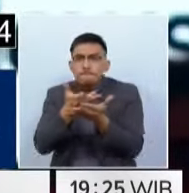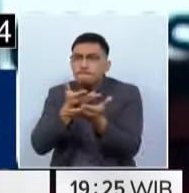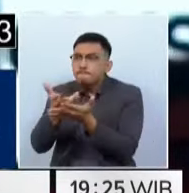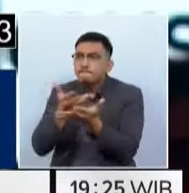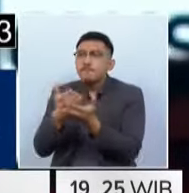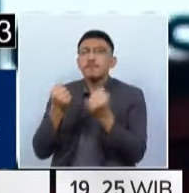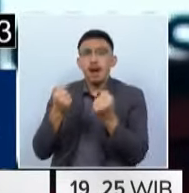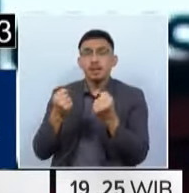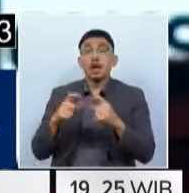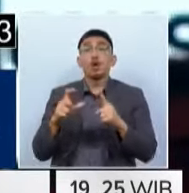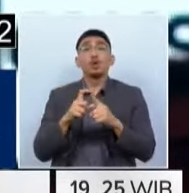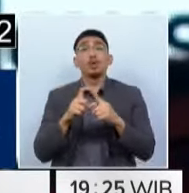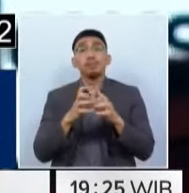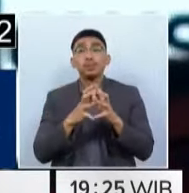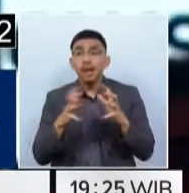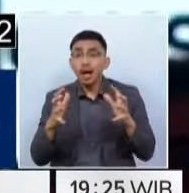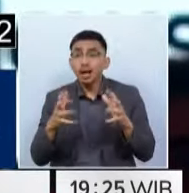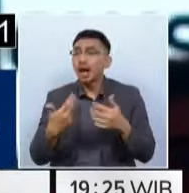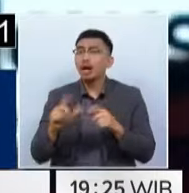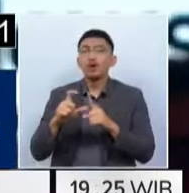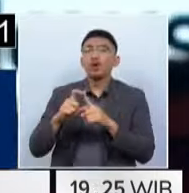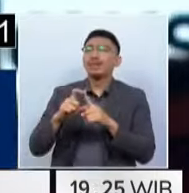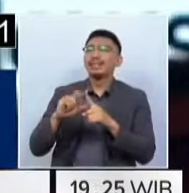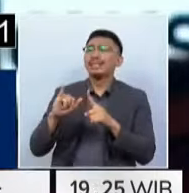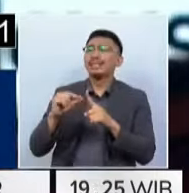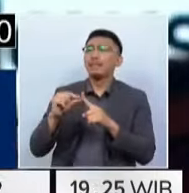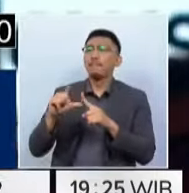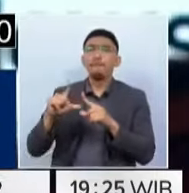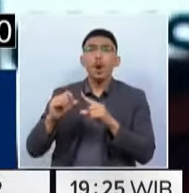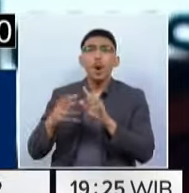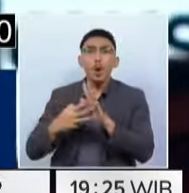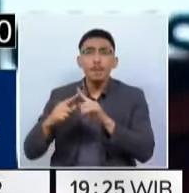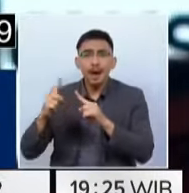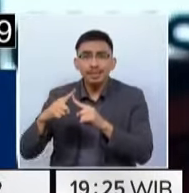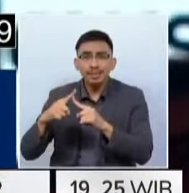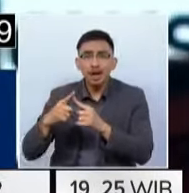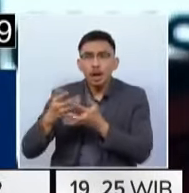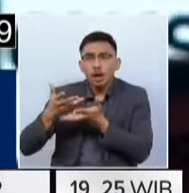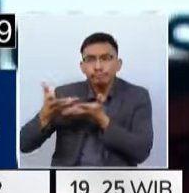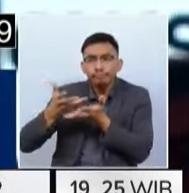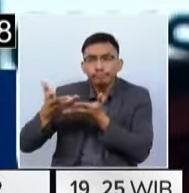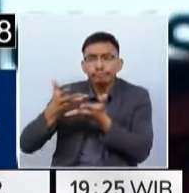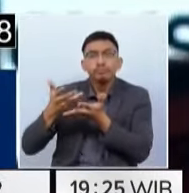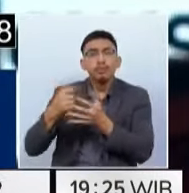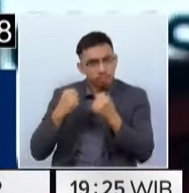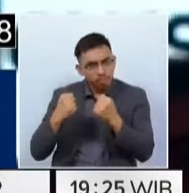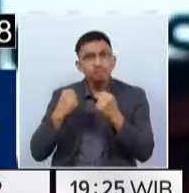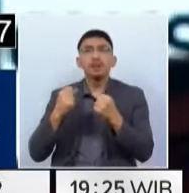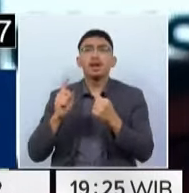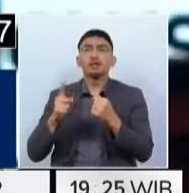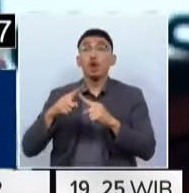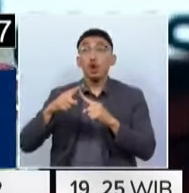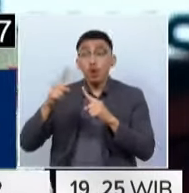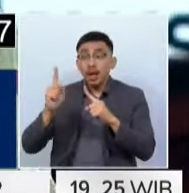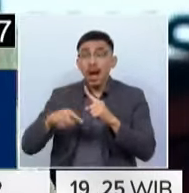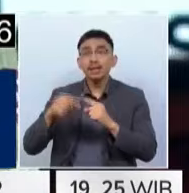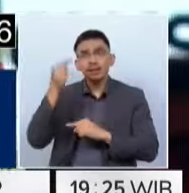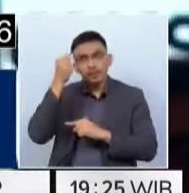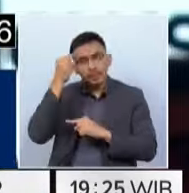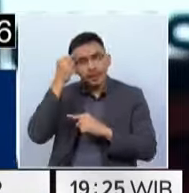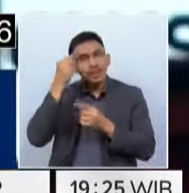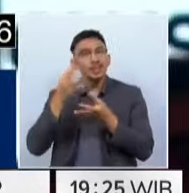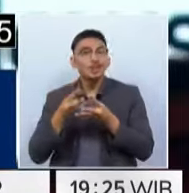tentu saja inilah yang mesti kita berikan penugasan-penugasan untuk membereskan persoalan-persoalan kepentingan ekonomi